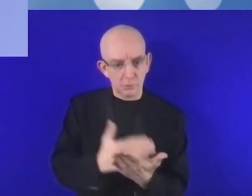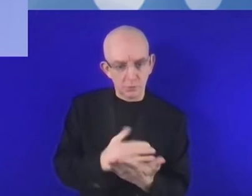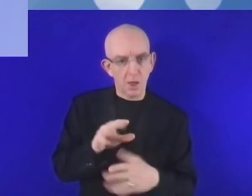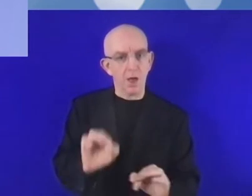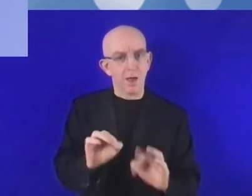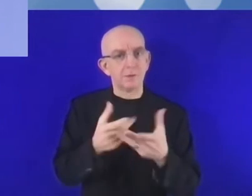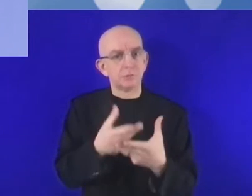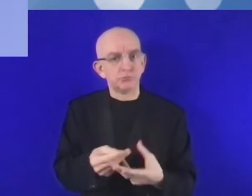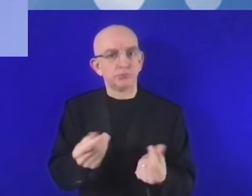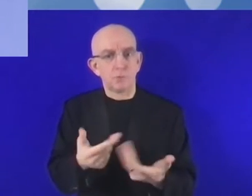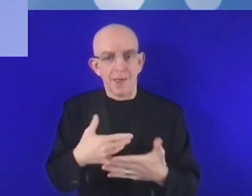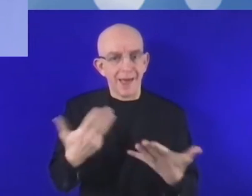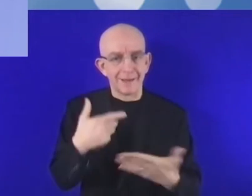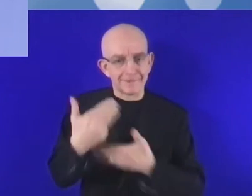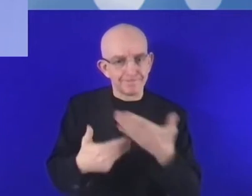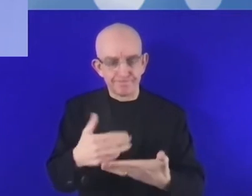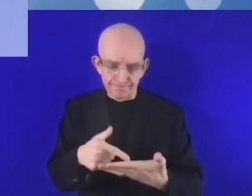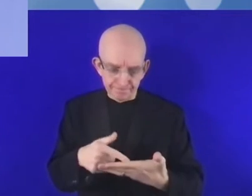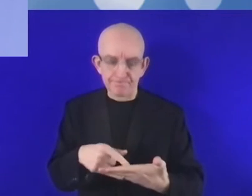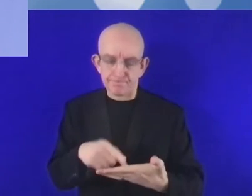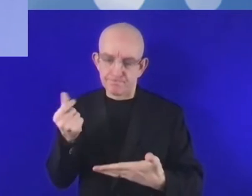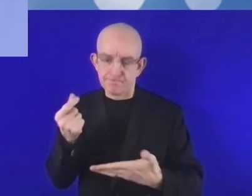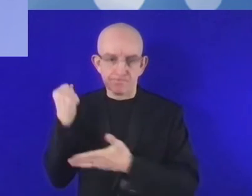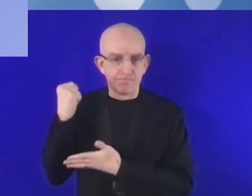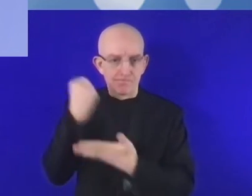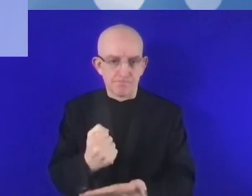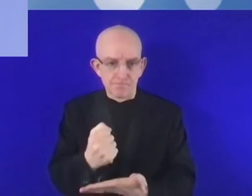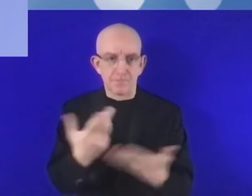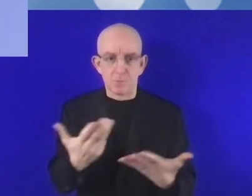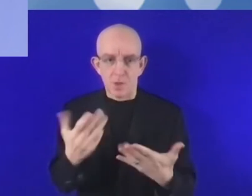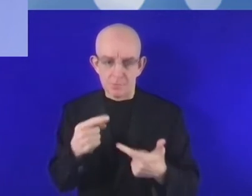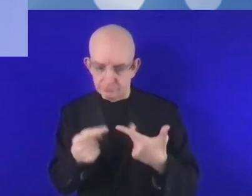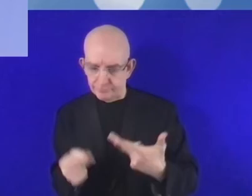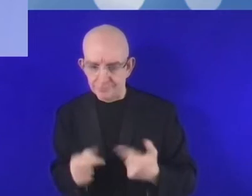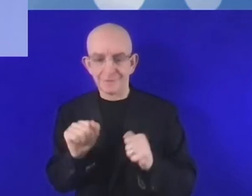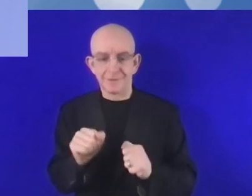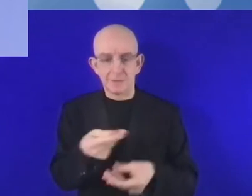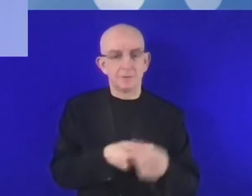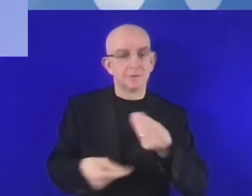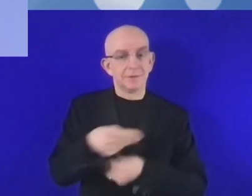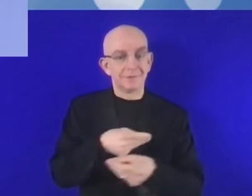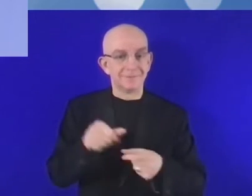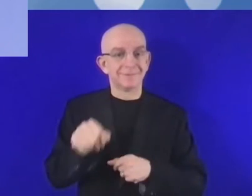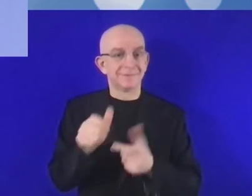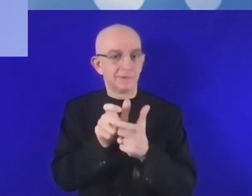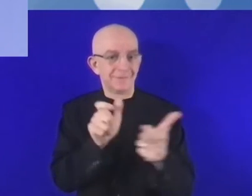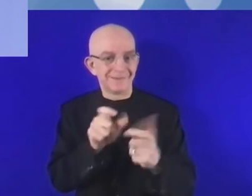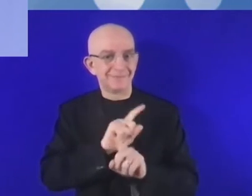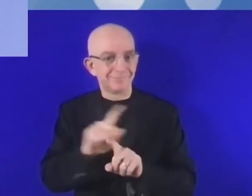решения в области регулирования требуют многосторонней вовлеченности и участия во